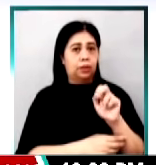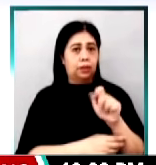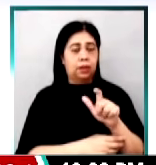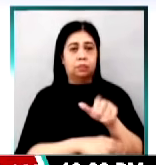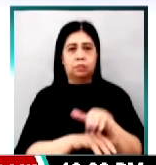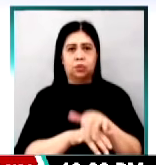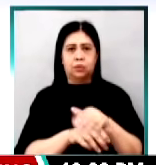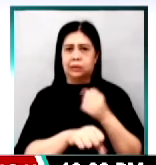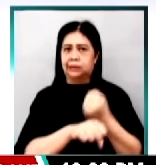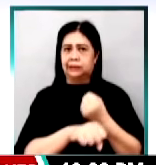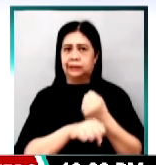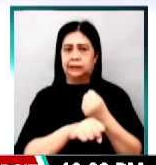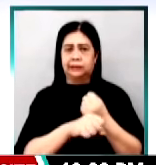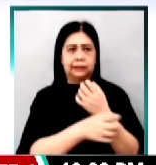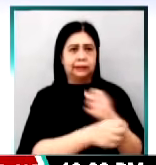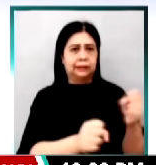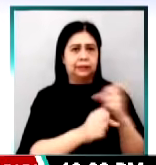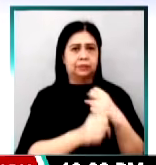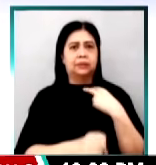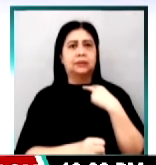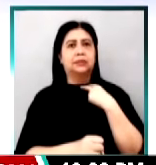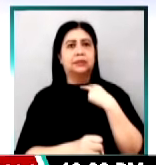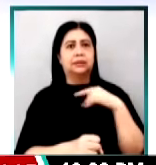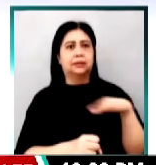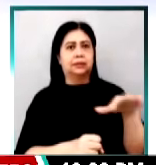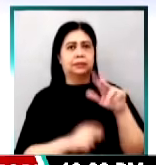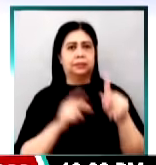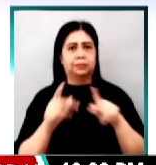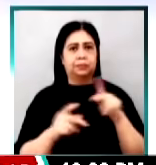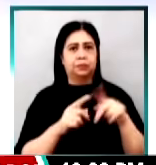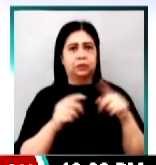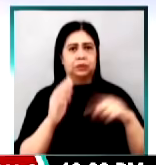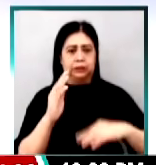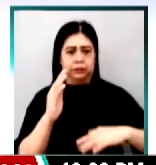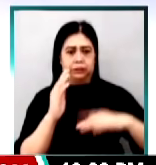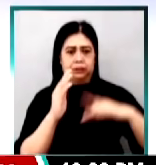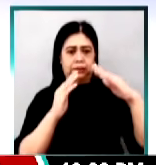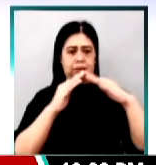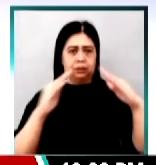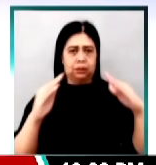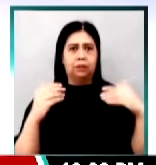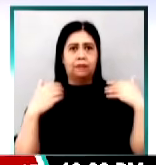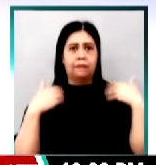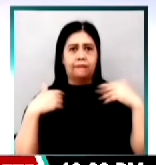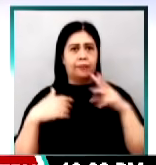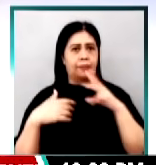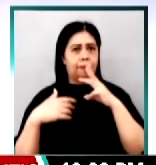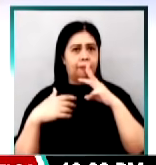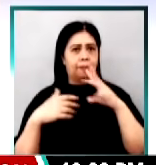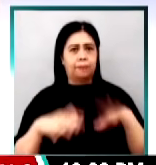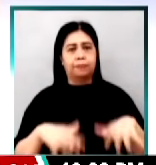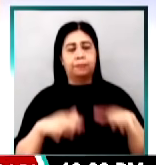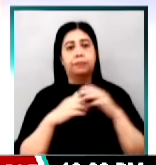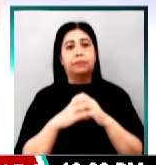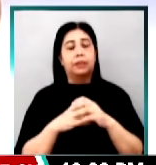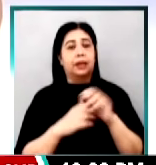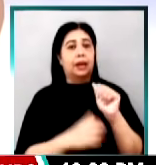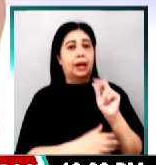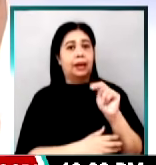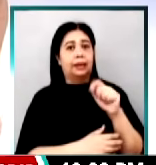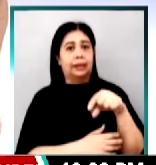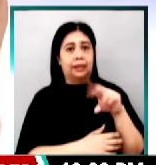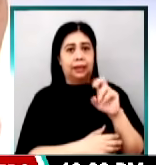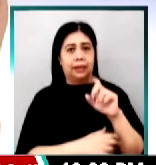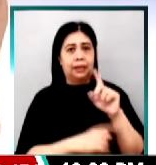na residente sa Nauhan kung saan hanggang bubong ng bahay ang baha. Sa Antique naman, isang barge